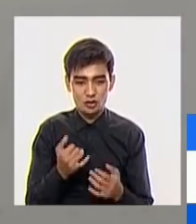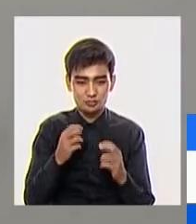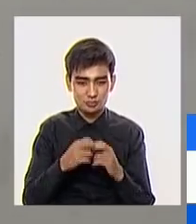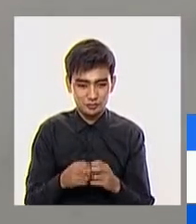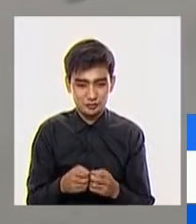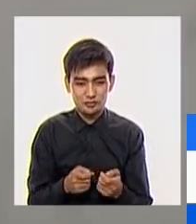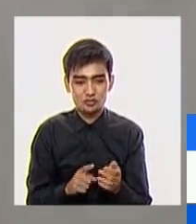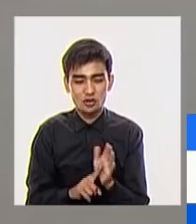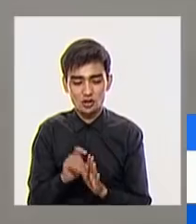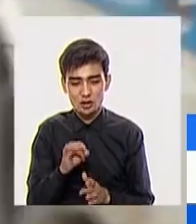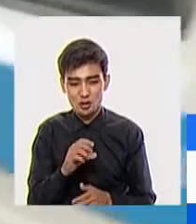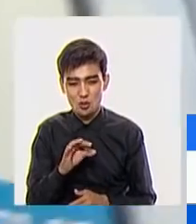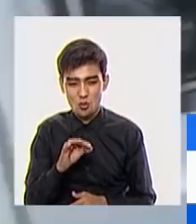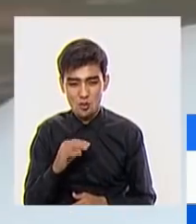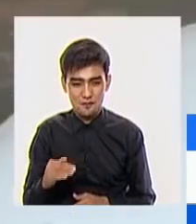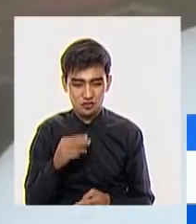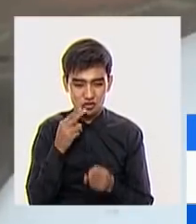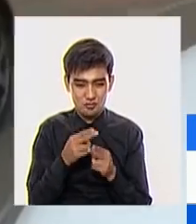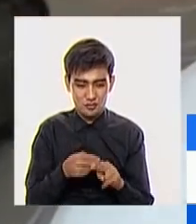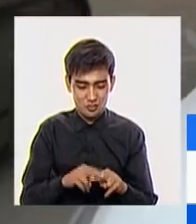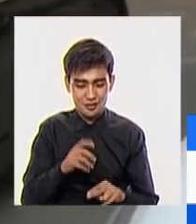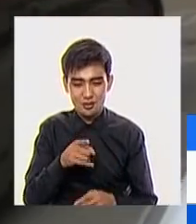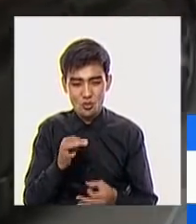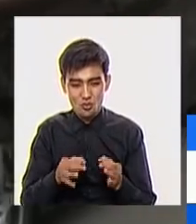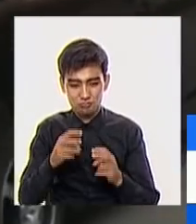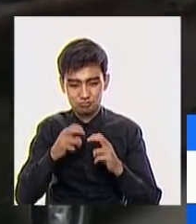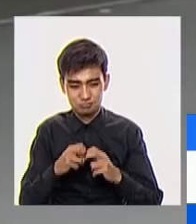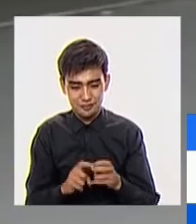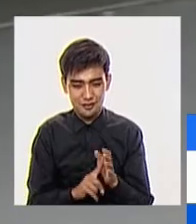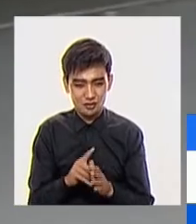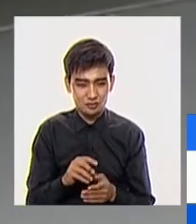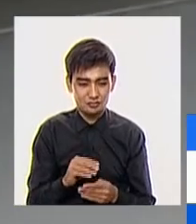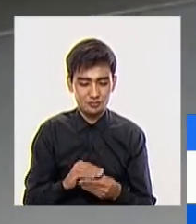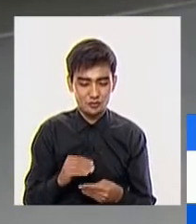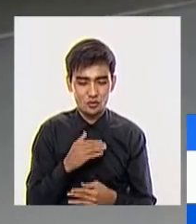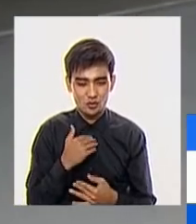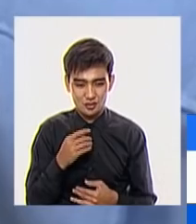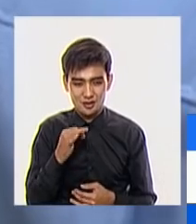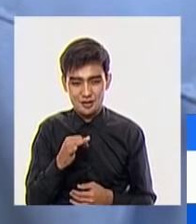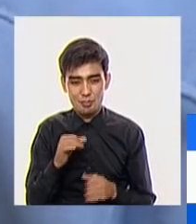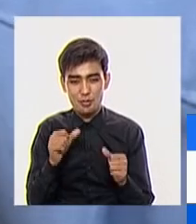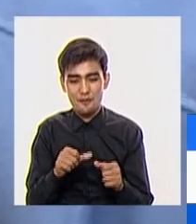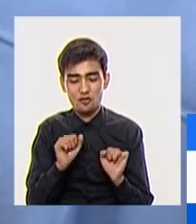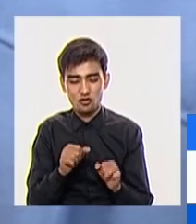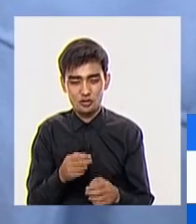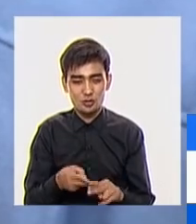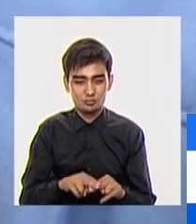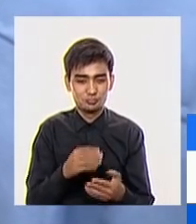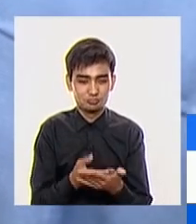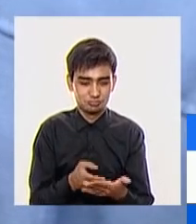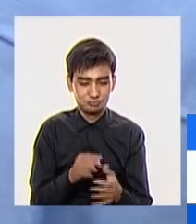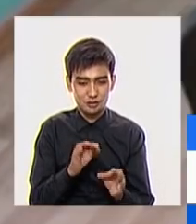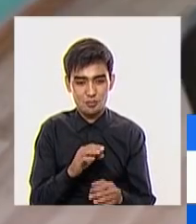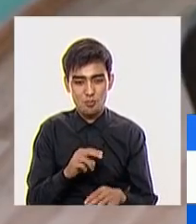производство начинается только по официальной жалобе. Эту норму пересматривать пока не собираются. Правозащитники также рекомендуют полиции в